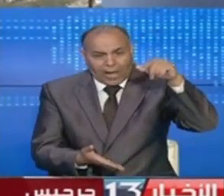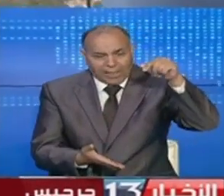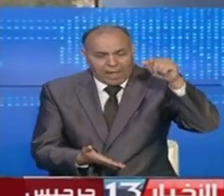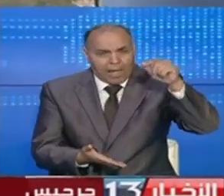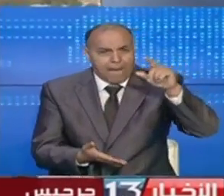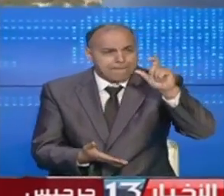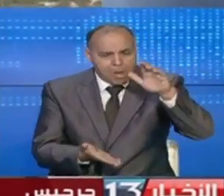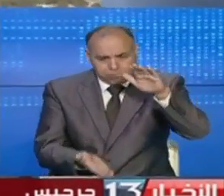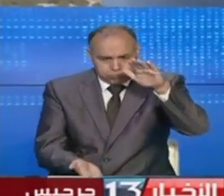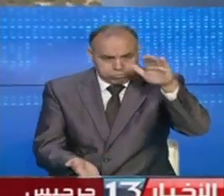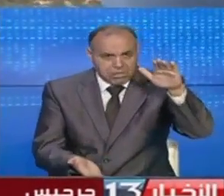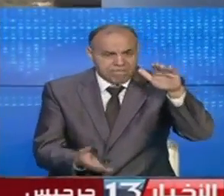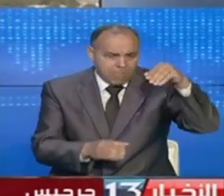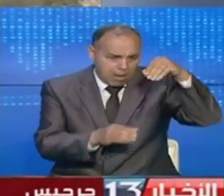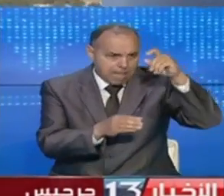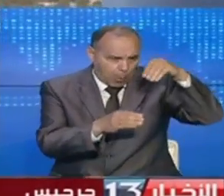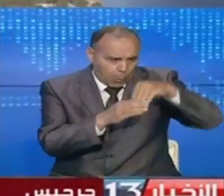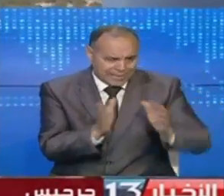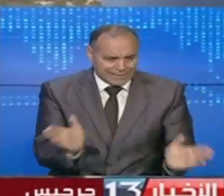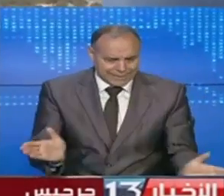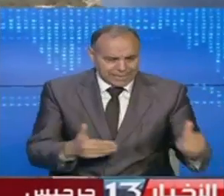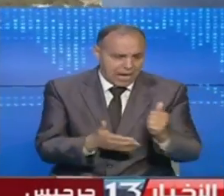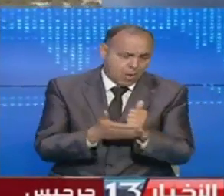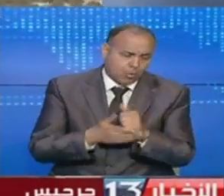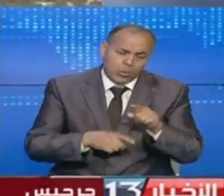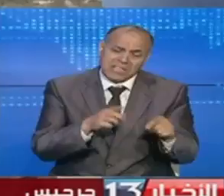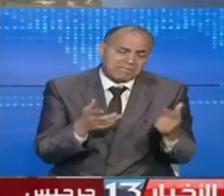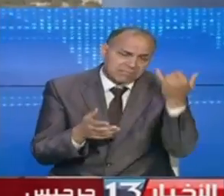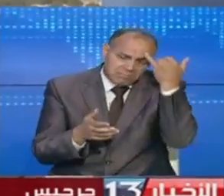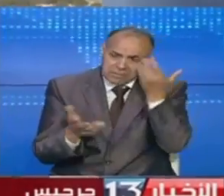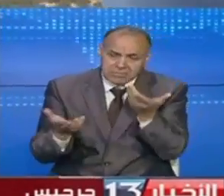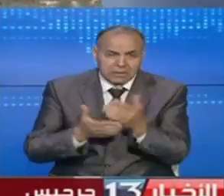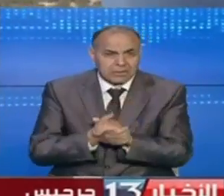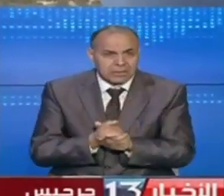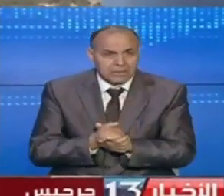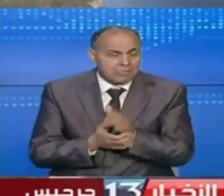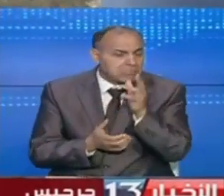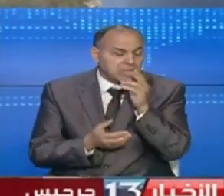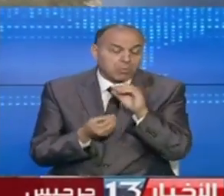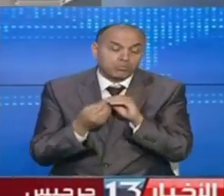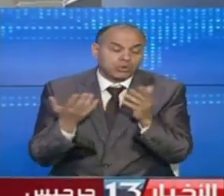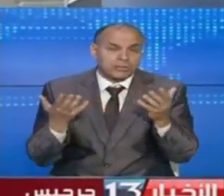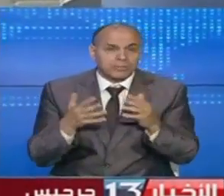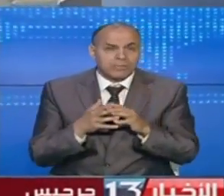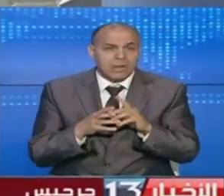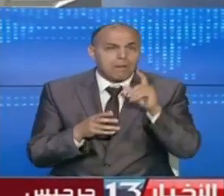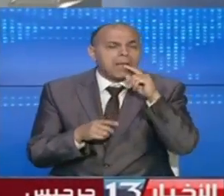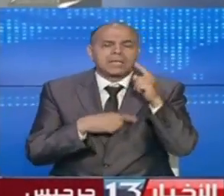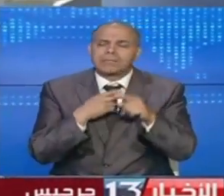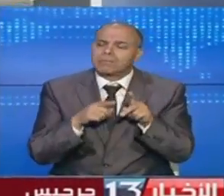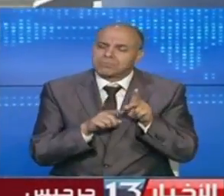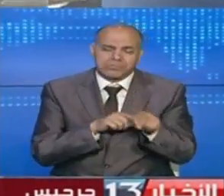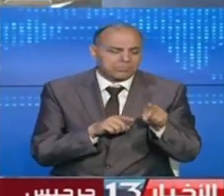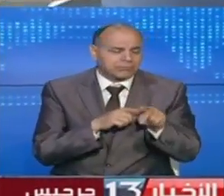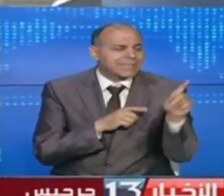فهمت، وثم أي خزان معناها صغير معناها يعاون به، وكل واحد كيفاش معناها ما يقدرش معناها مشكلة كبيرة. ما طول مقصود سرتو